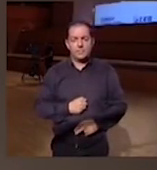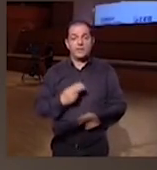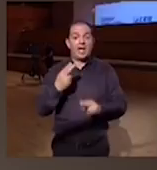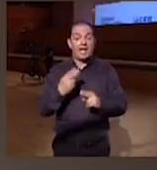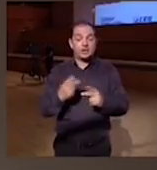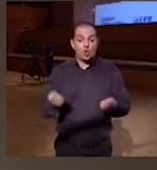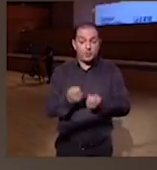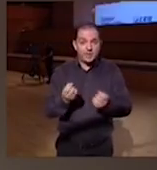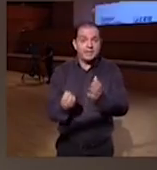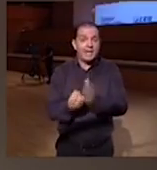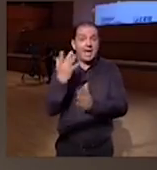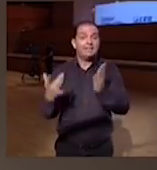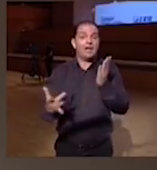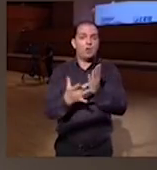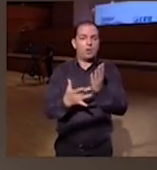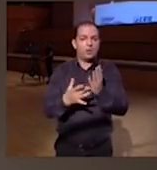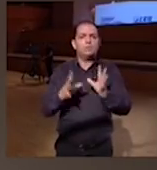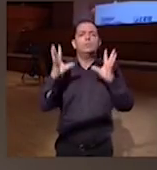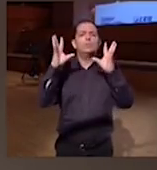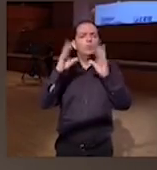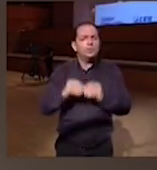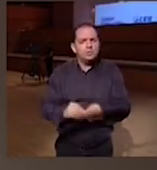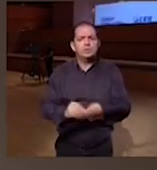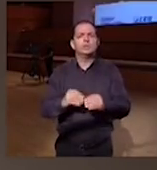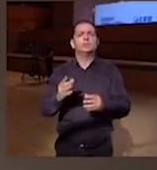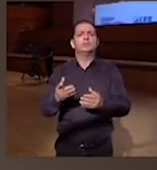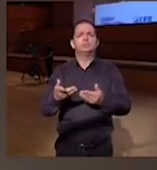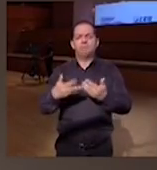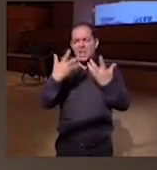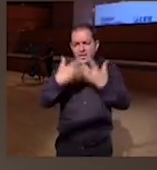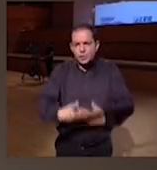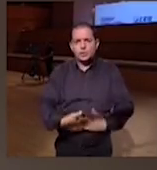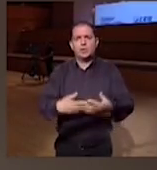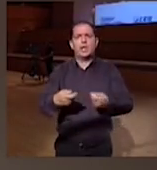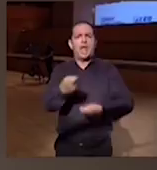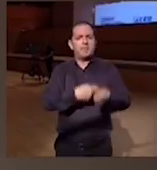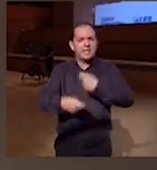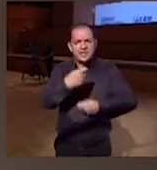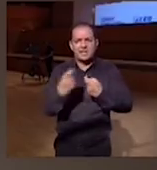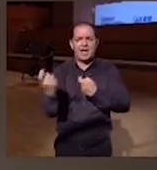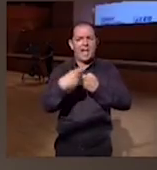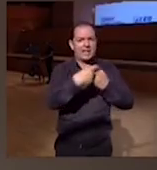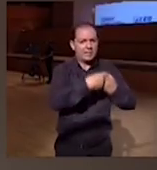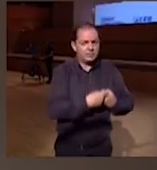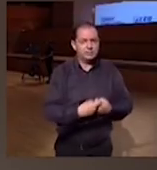Αξιοποίηση των νέων τεχνολογιών για ψηφιοποίηση των επιχειρήσεων και των συνεργατικών σχημάτων και δικτύων.